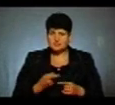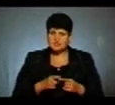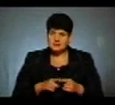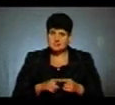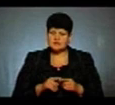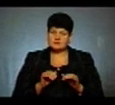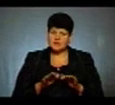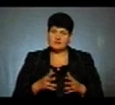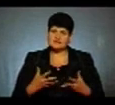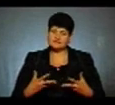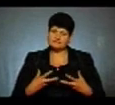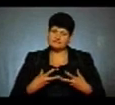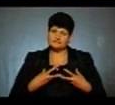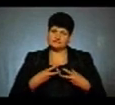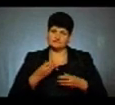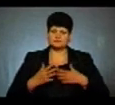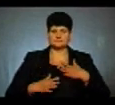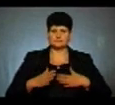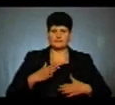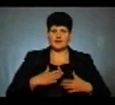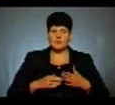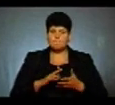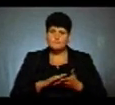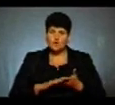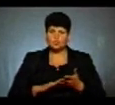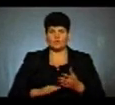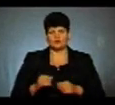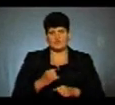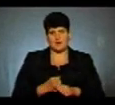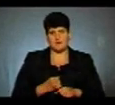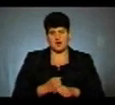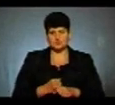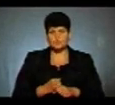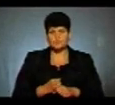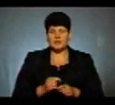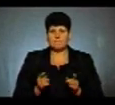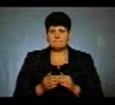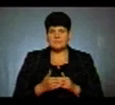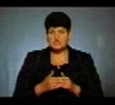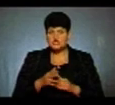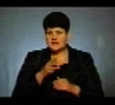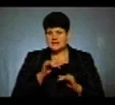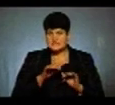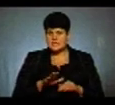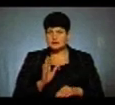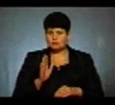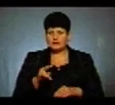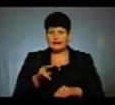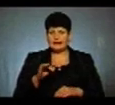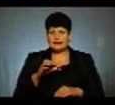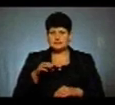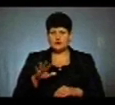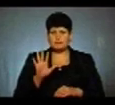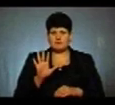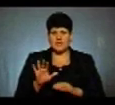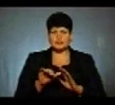це надихає продовжувати якусь працю. Найближчий захід у нас буде в листопаді,